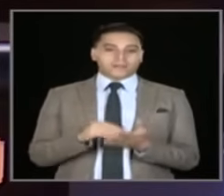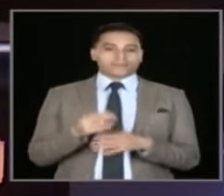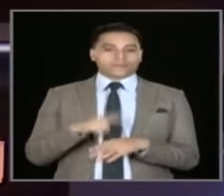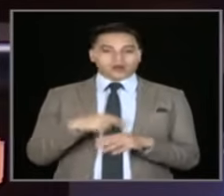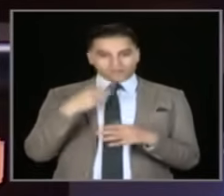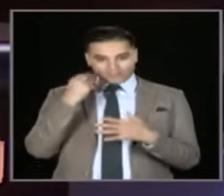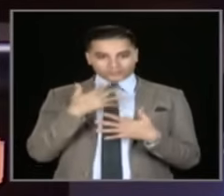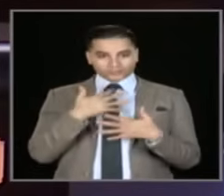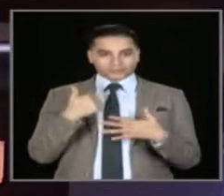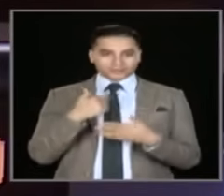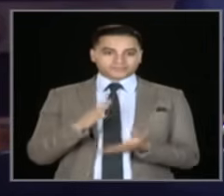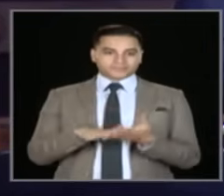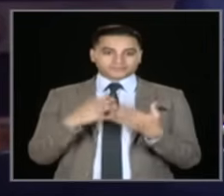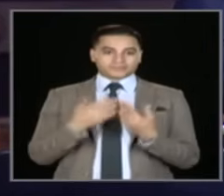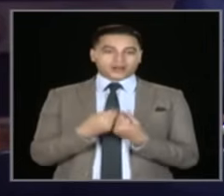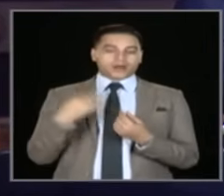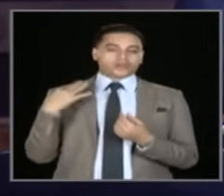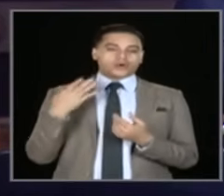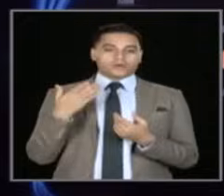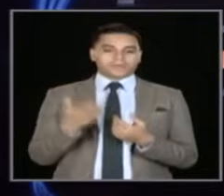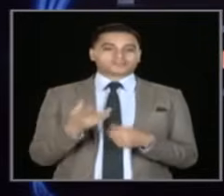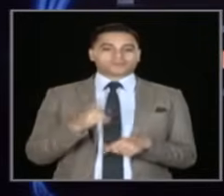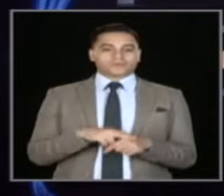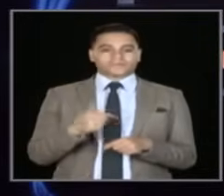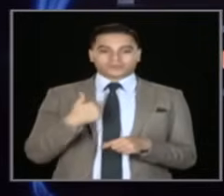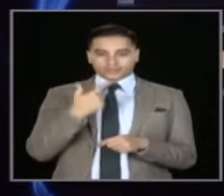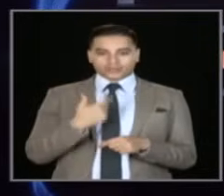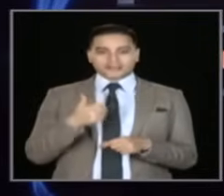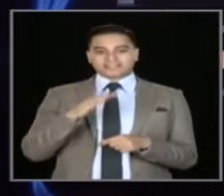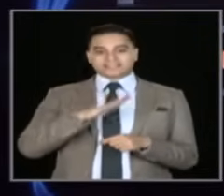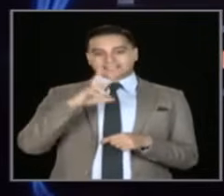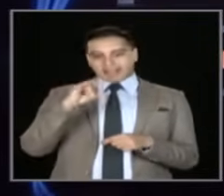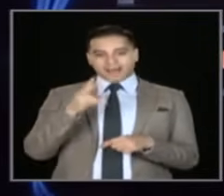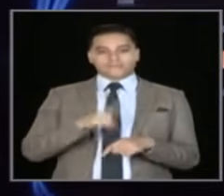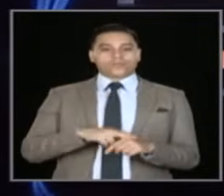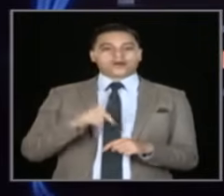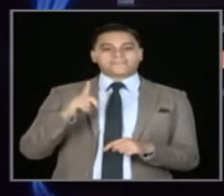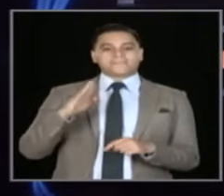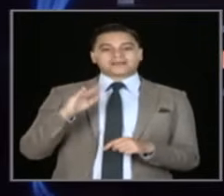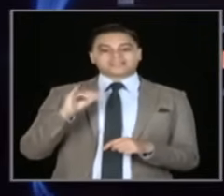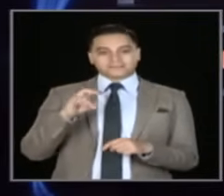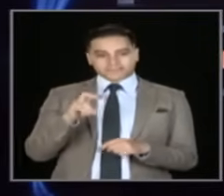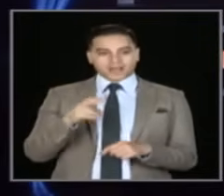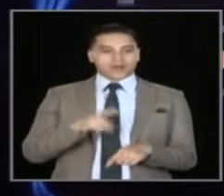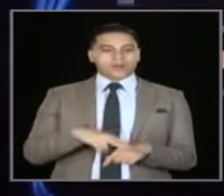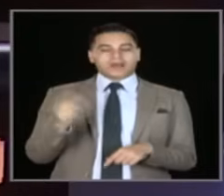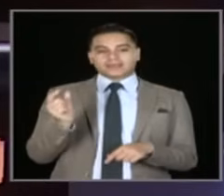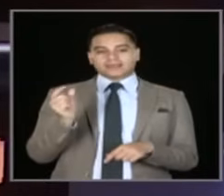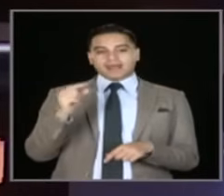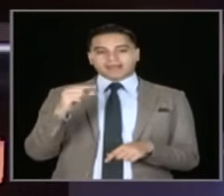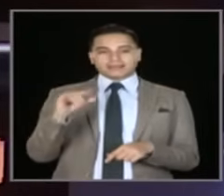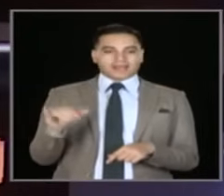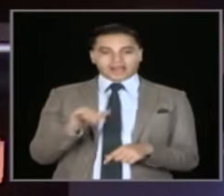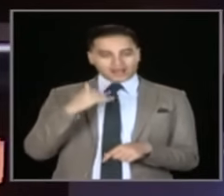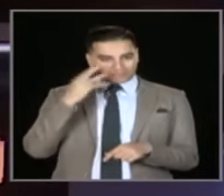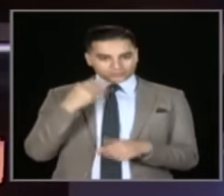سعيد ان انا ساعدتهم في التجربه دي. طبعا برافو عليك. وبالنسبه لي يعني مثلا اسلام بسمه وفي مسير المشطشط معرفش ليه عنده امتحان، انا بالنسبه